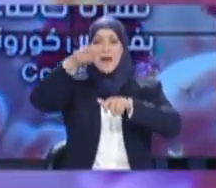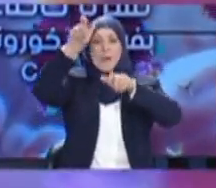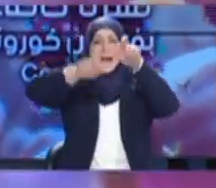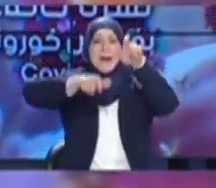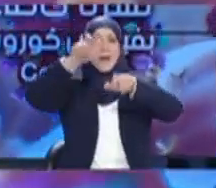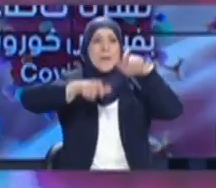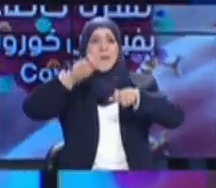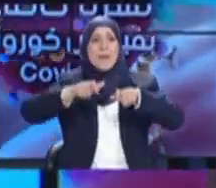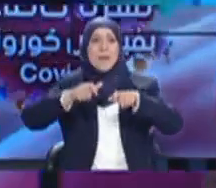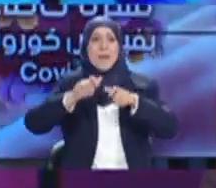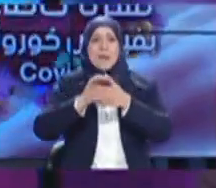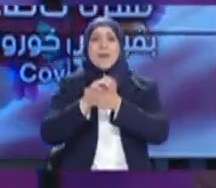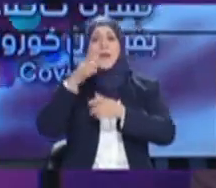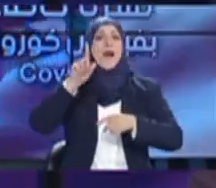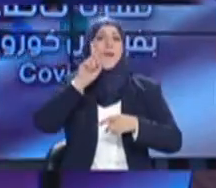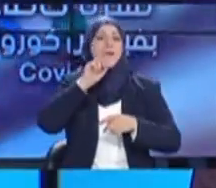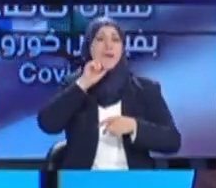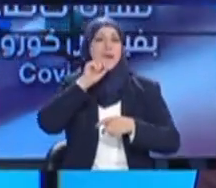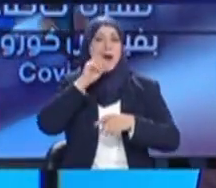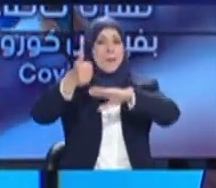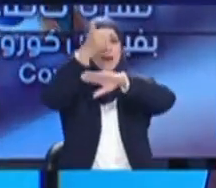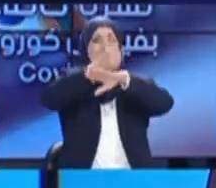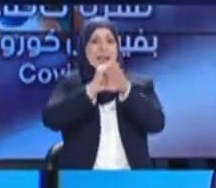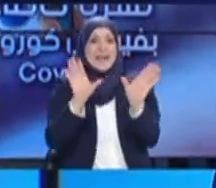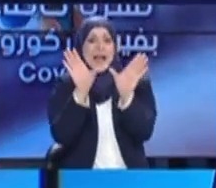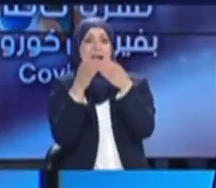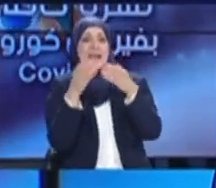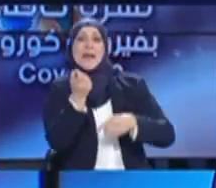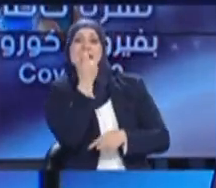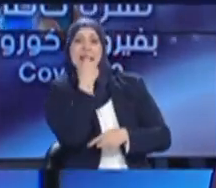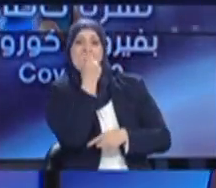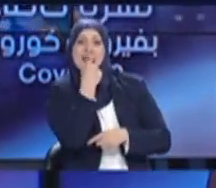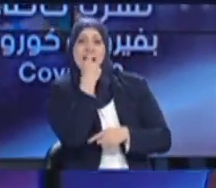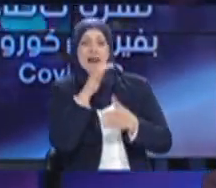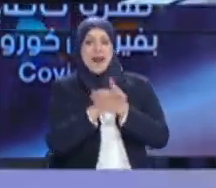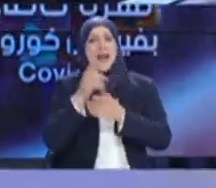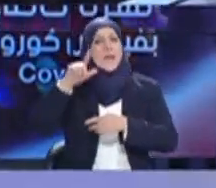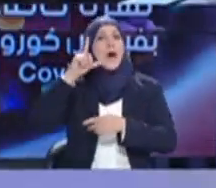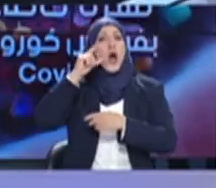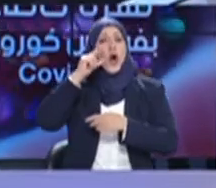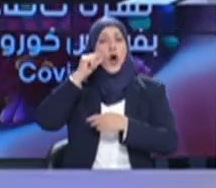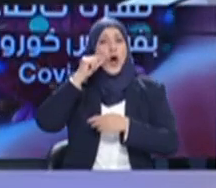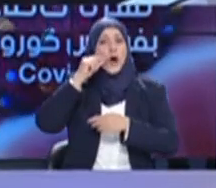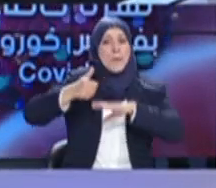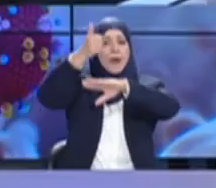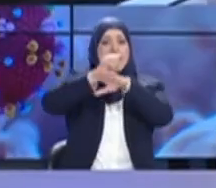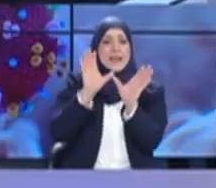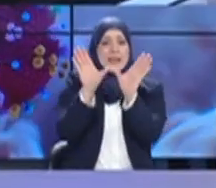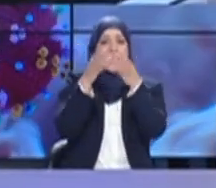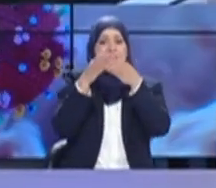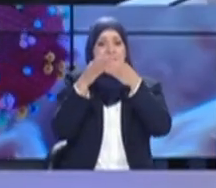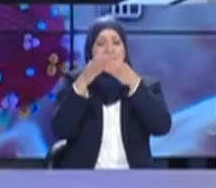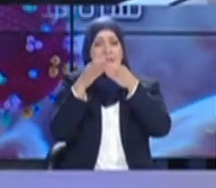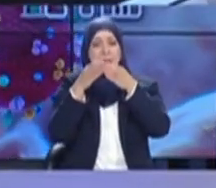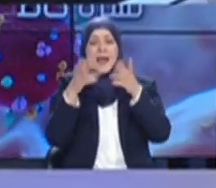الممرضين، فما مريم قرفالي رئيس قسم الصيدله، فما سي احمد قوبانتيني رئيس قسم